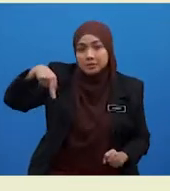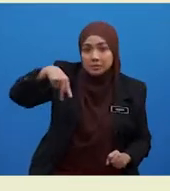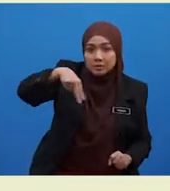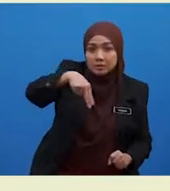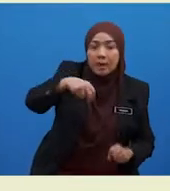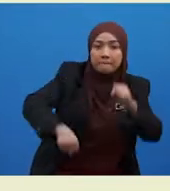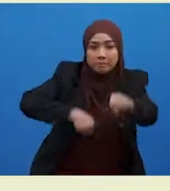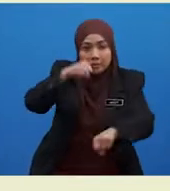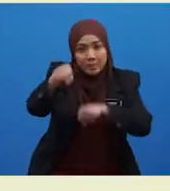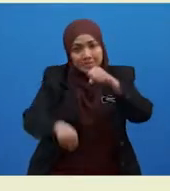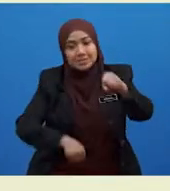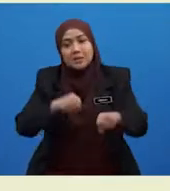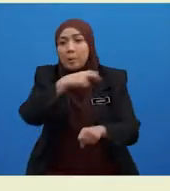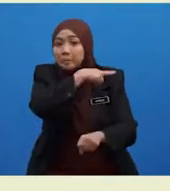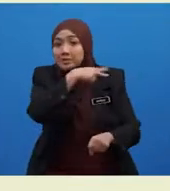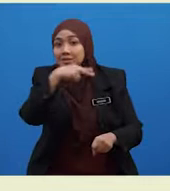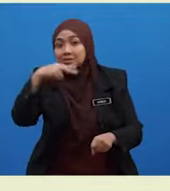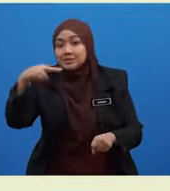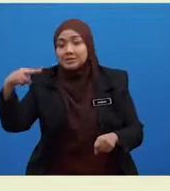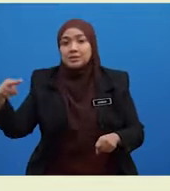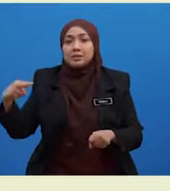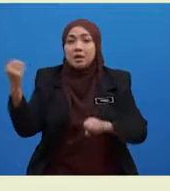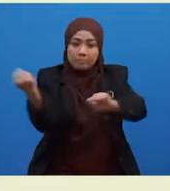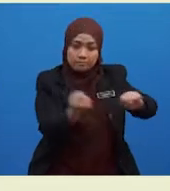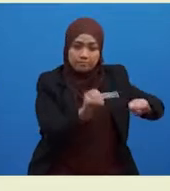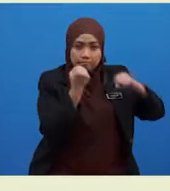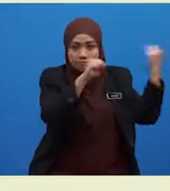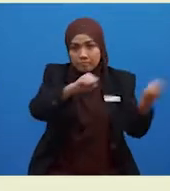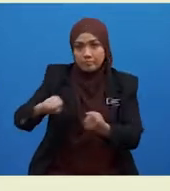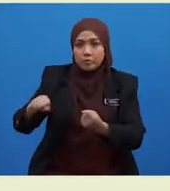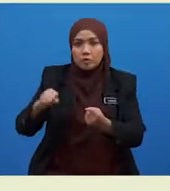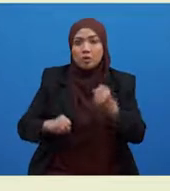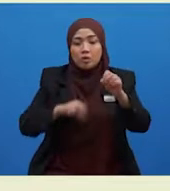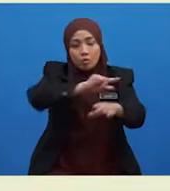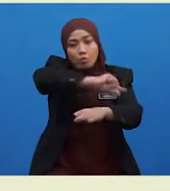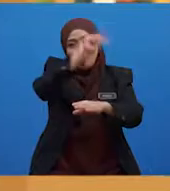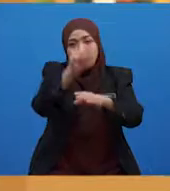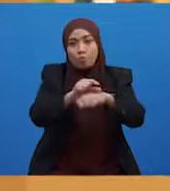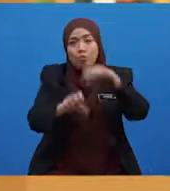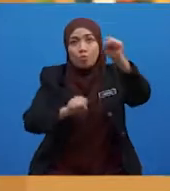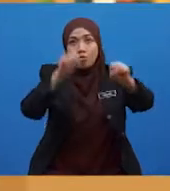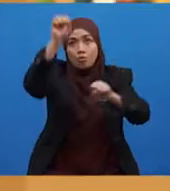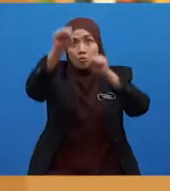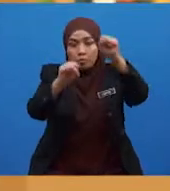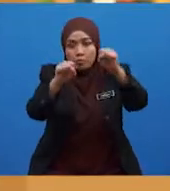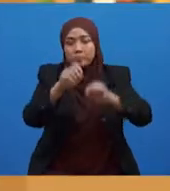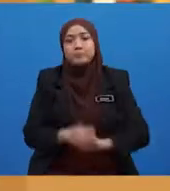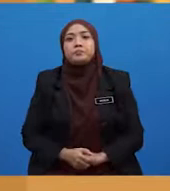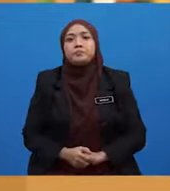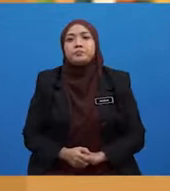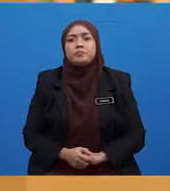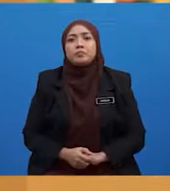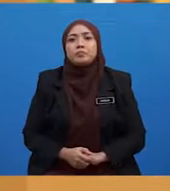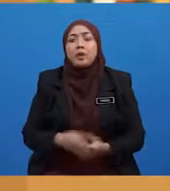kaki, berbasikal, berenang, mendayung dan mendaki gunung. Seterusnya, kita pergi